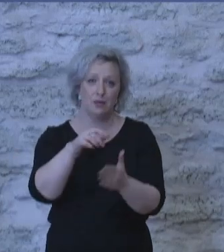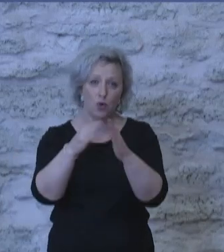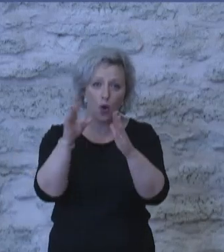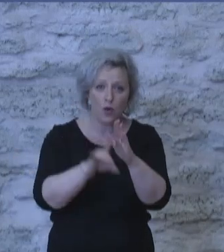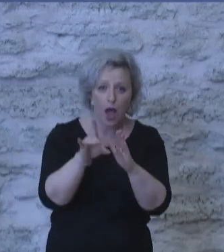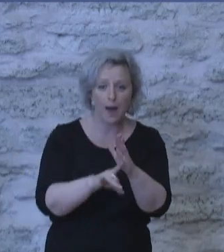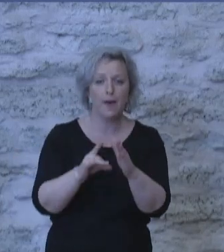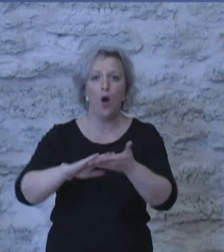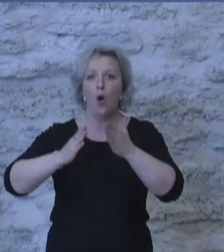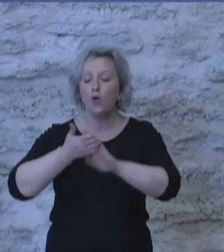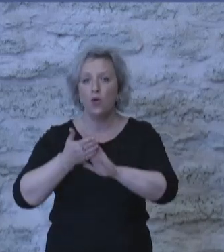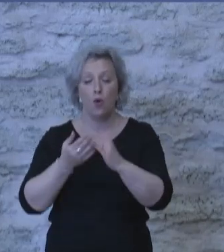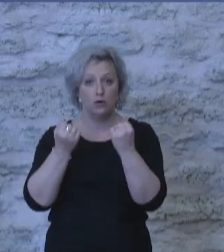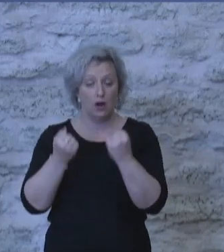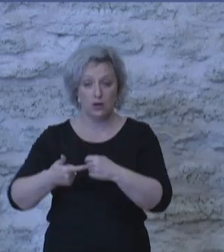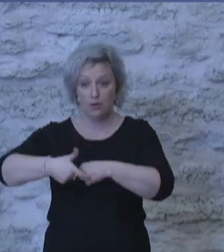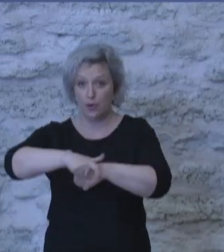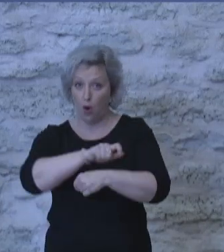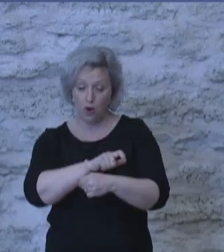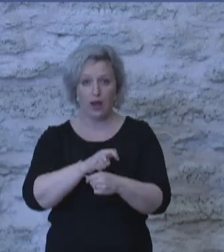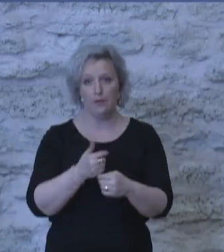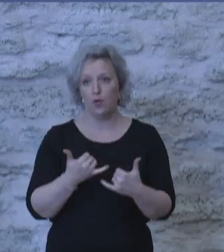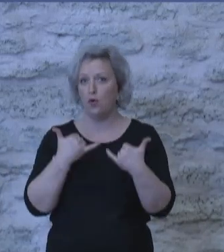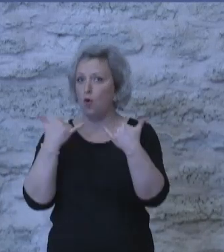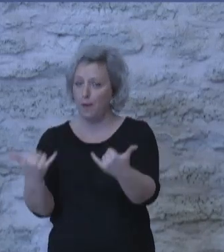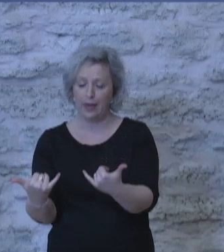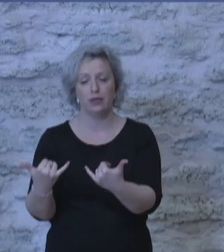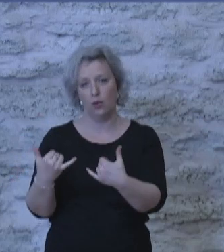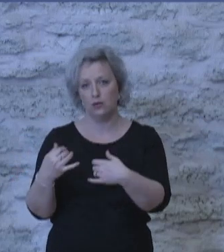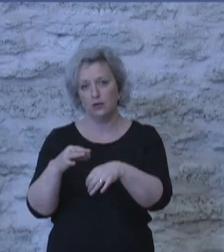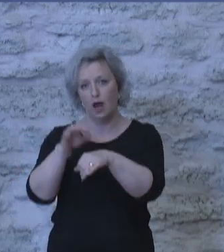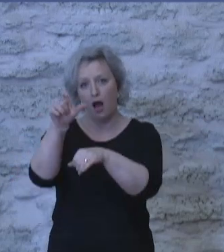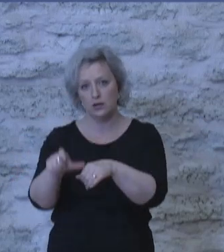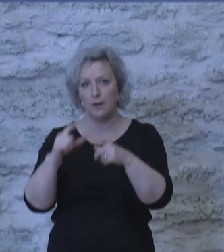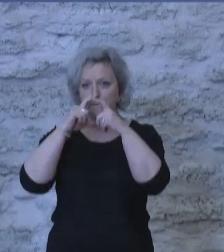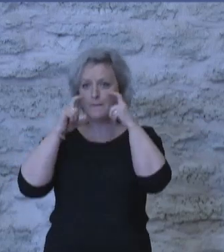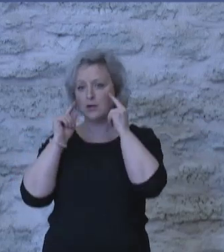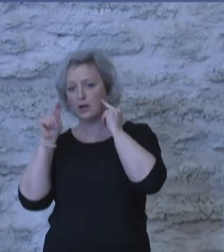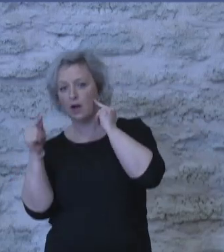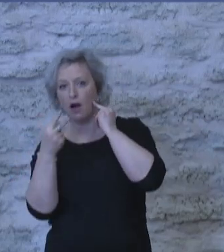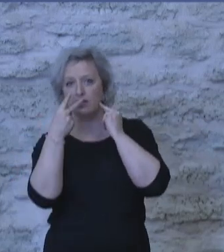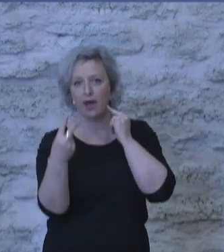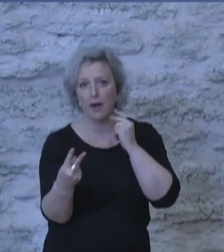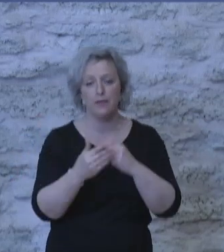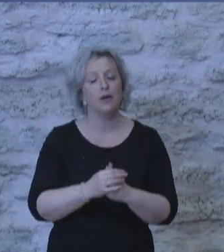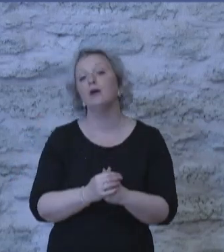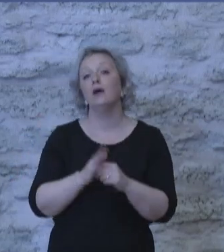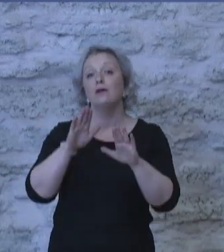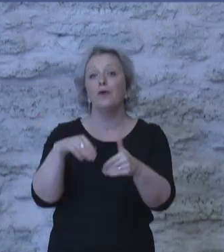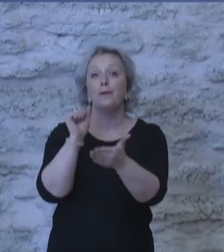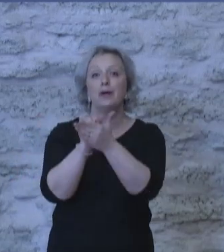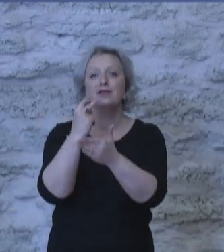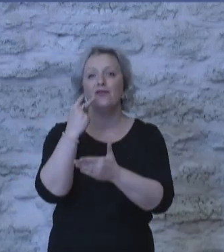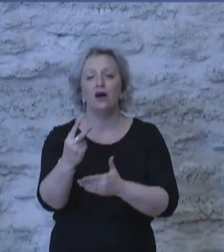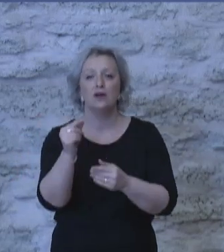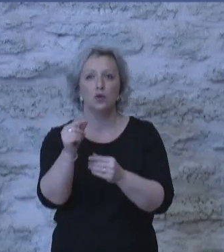olukord on tunduvalt komplitseeritum, kui lugupeetud rahvasaadiku oma maskidagant näeb. Ja võiks seda pilti vaadata, see tõttu